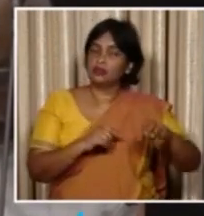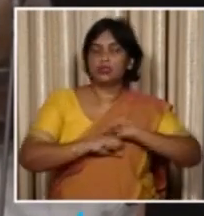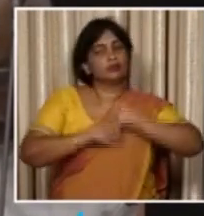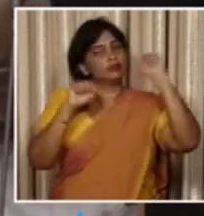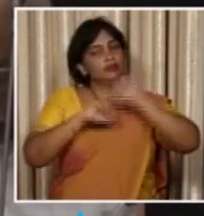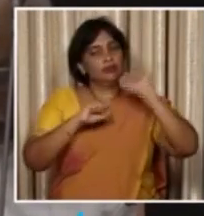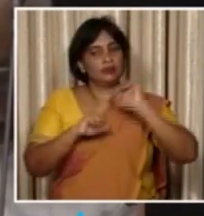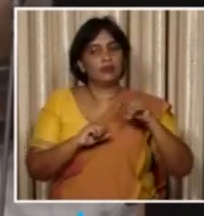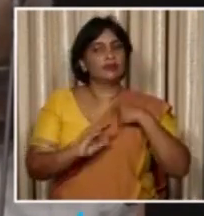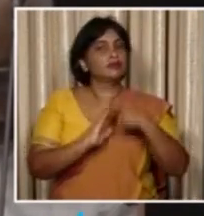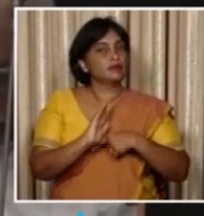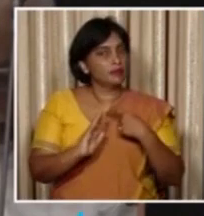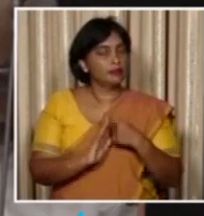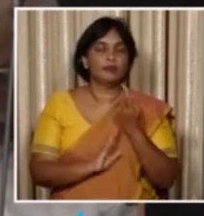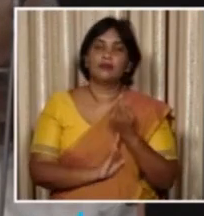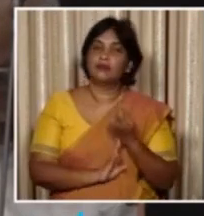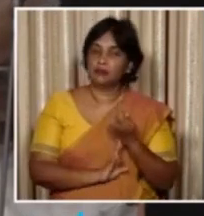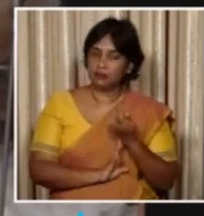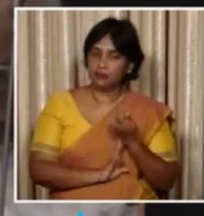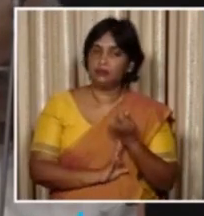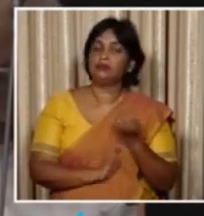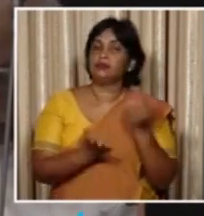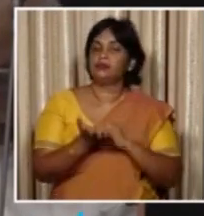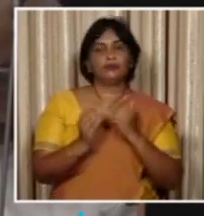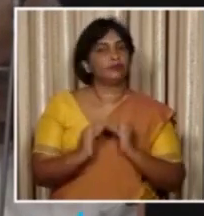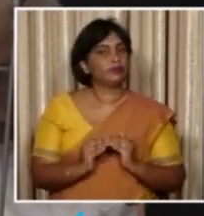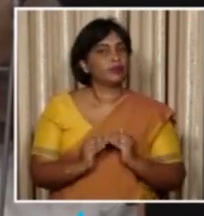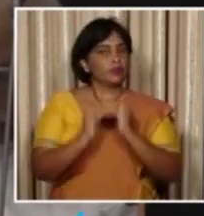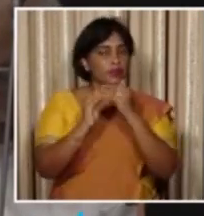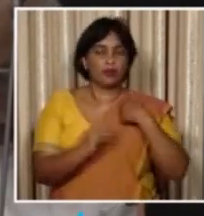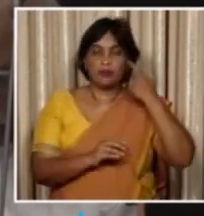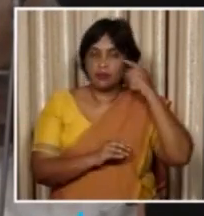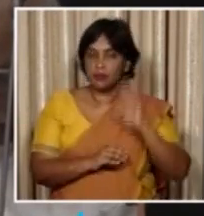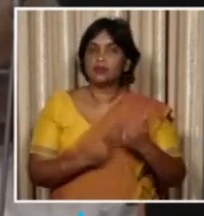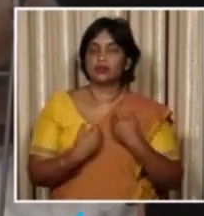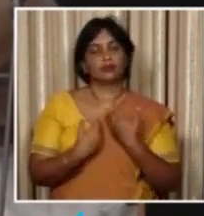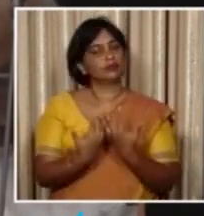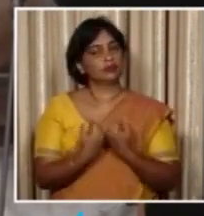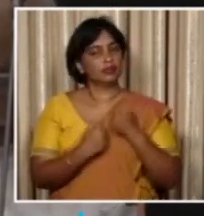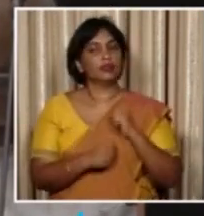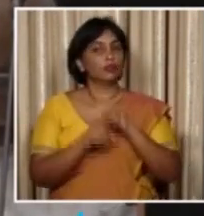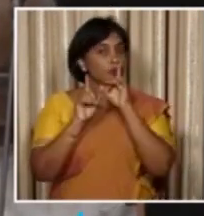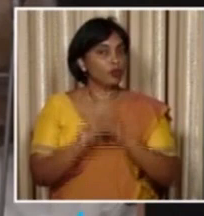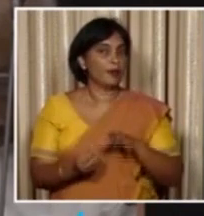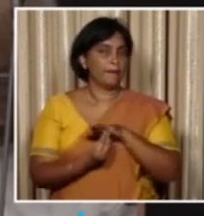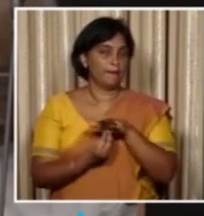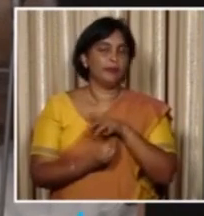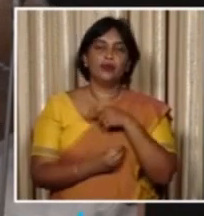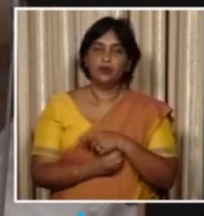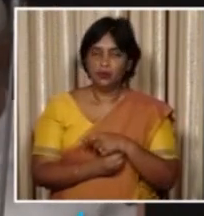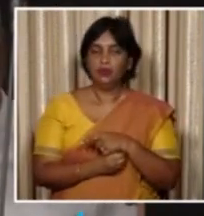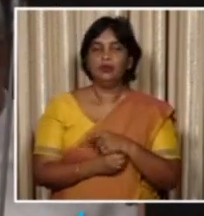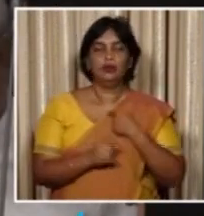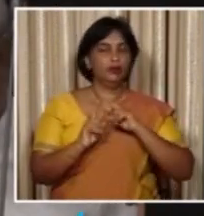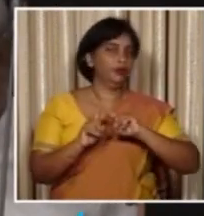ಅರಗಲವಲ ರಟಾತ್ ಆರ್ಥಿಕಯಾತ್ ಯಲಿ ಗೊಡ್ನಾಗಿವಿಮ ಅಭಿಯೋಗ್ಯ ಮಮ ಬಾರಗತ್ತೆ ಅನ್ನ ಎವ್ಯಾನಿ ಪಶುಭಿಮಕಾಯಿ